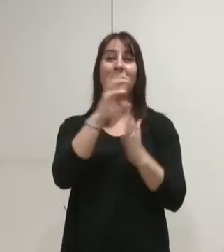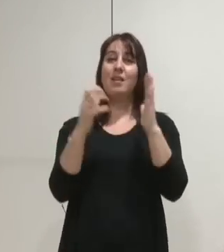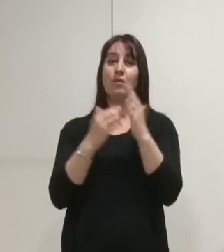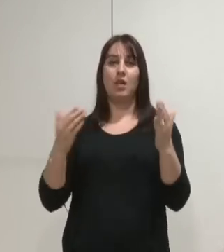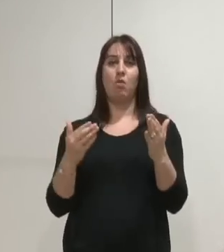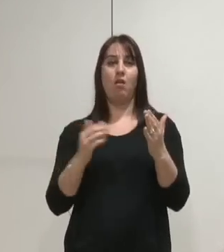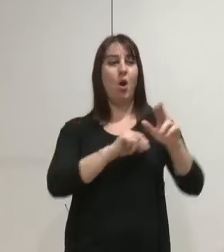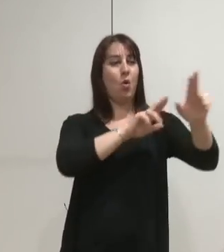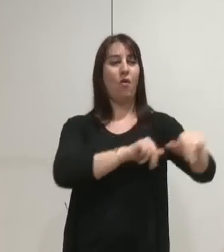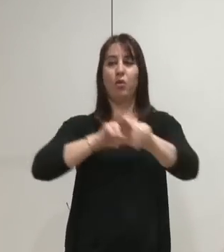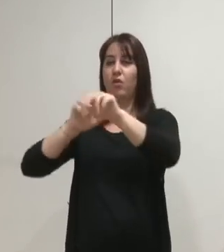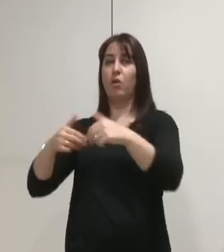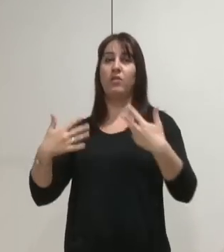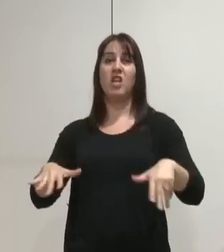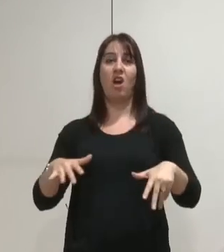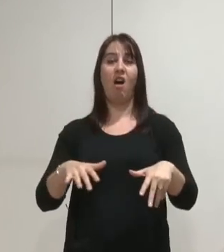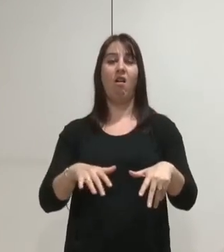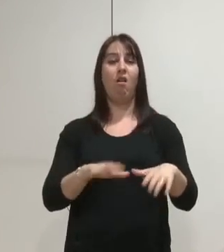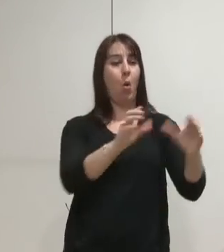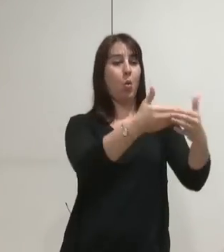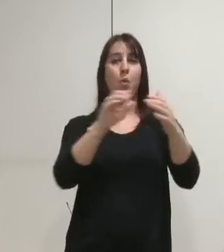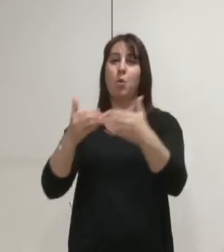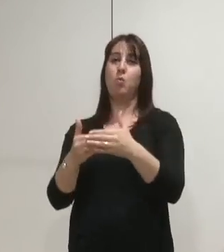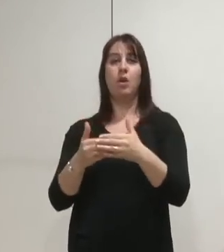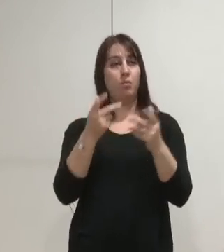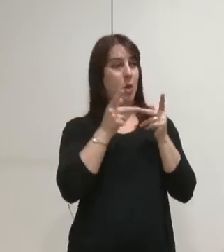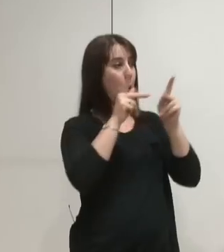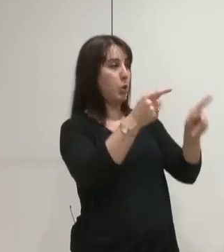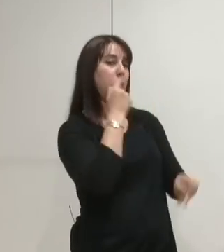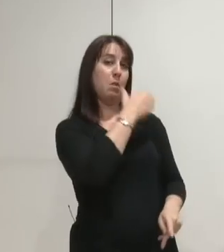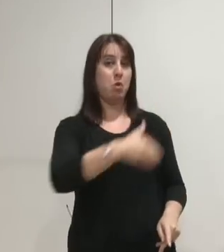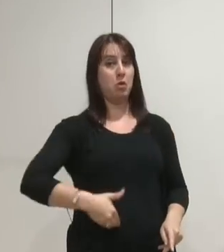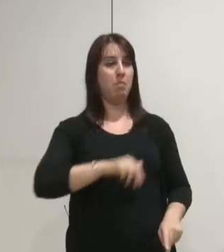les deux conventions qui ont déjà été citées et d'autoriser le maire à les signer